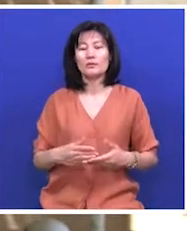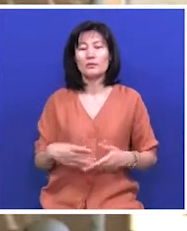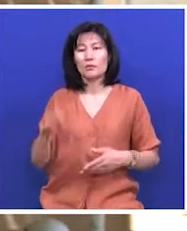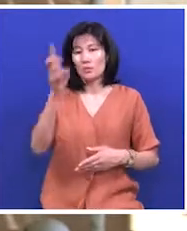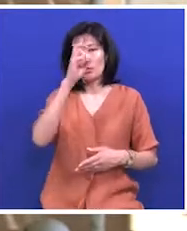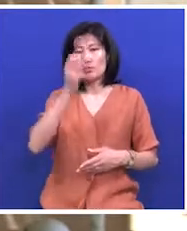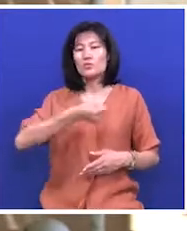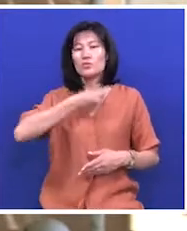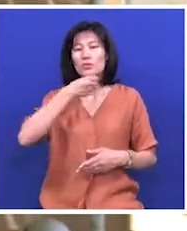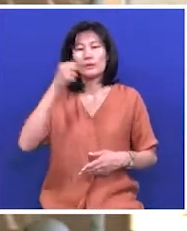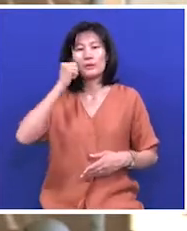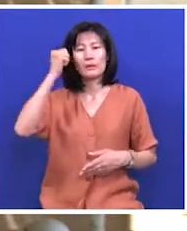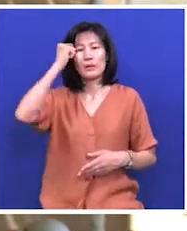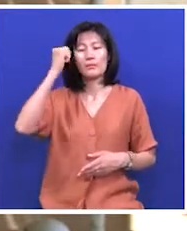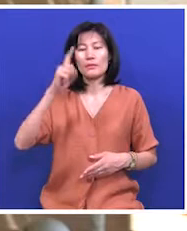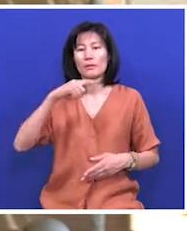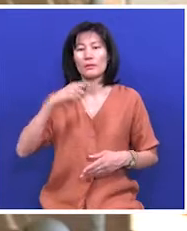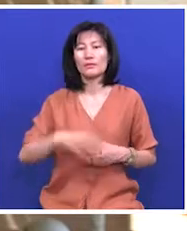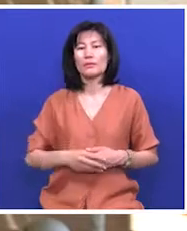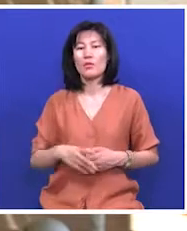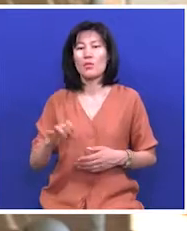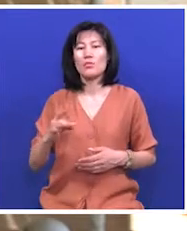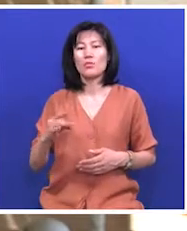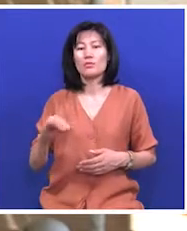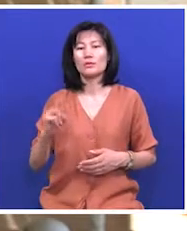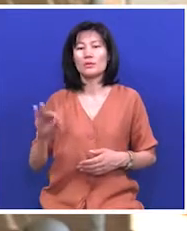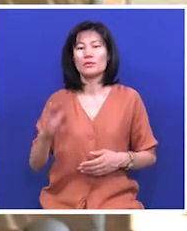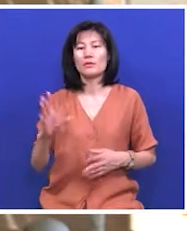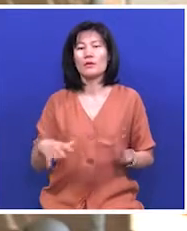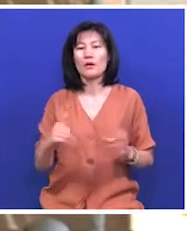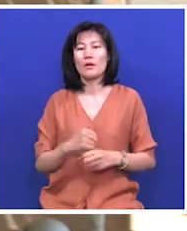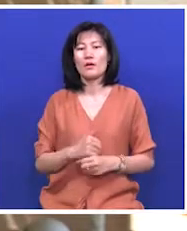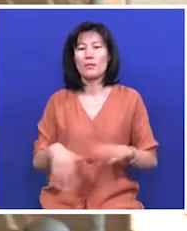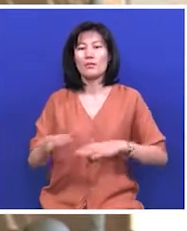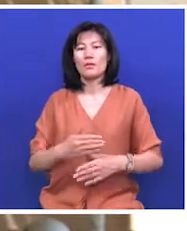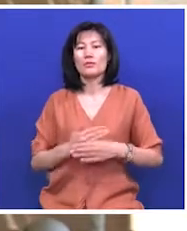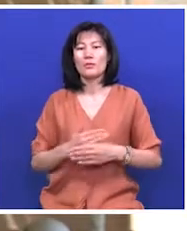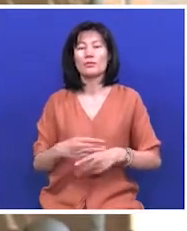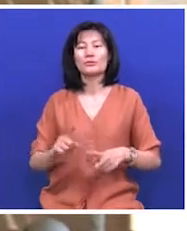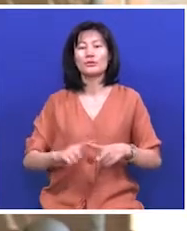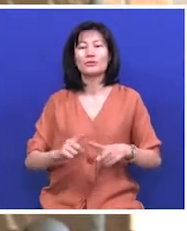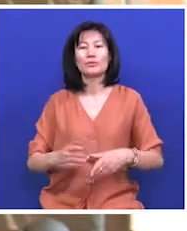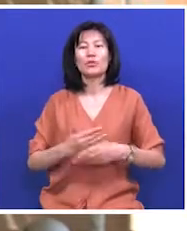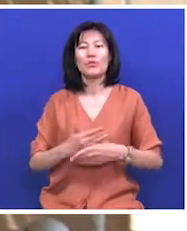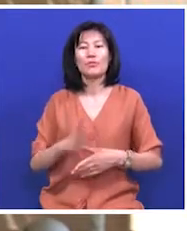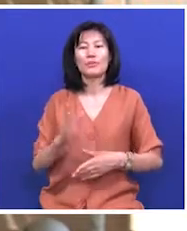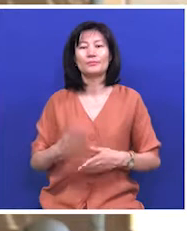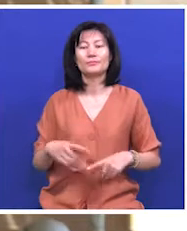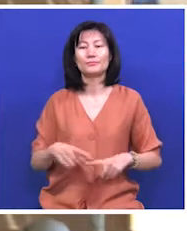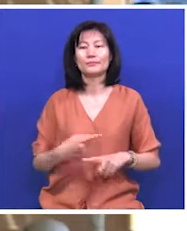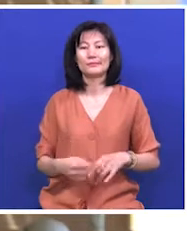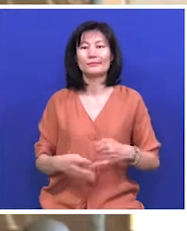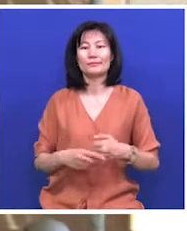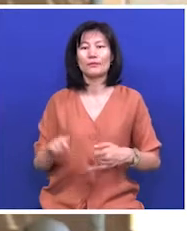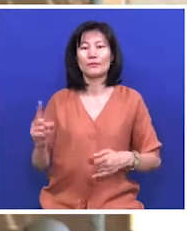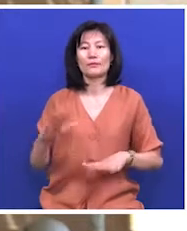атынан үкіметке үлкен рахметімізді айтамыз. Өмірзақ Естаевичке рахмет айтамыз. Барлық мәселенің бәрі шешіліп отыр. Бұл жерде